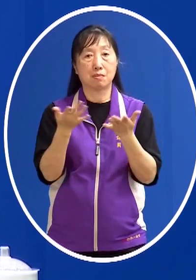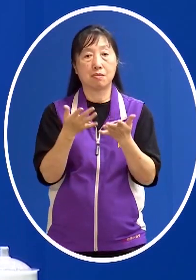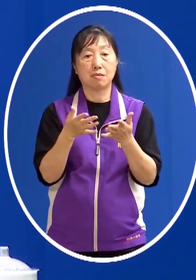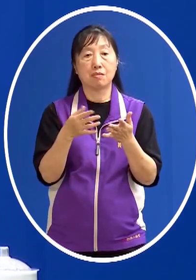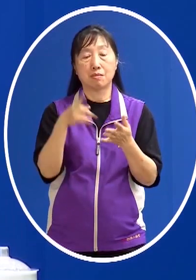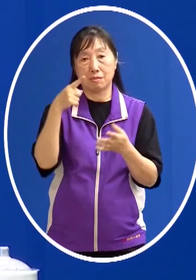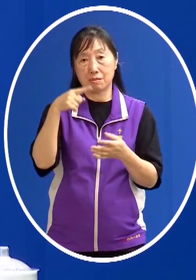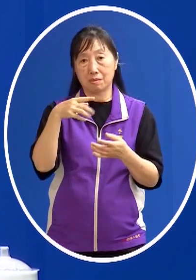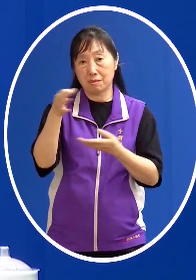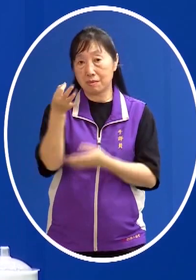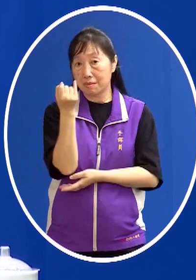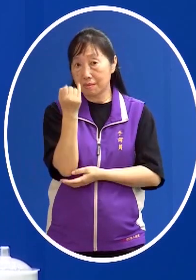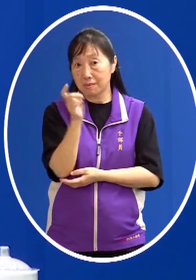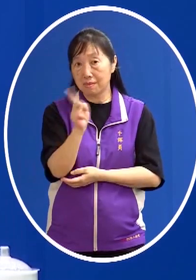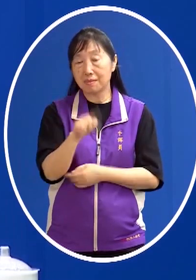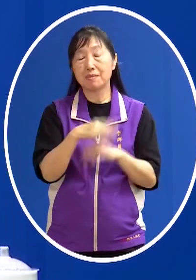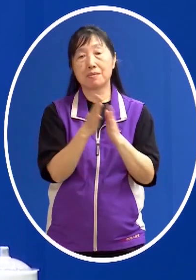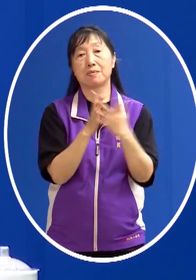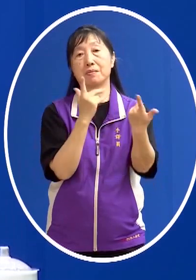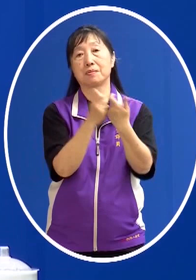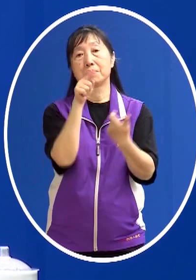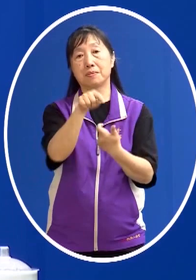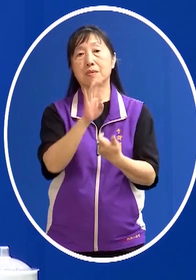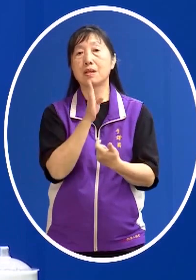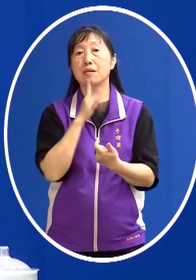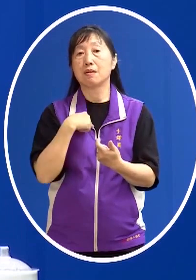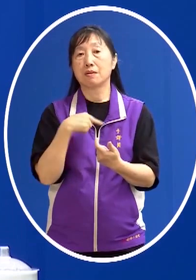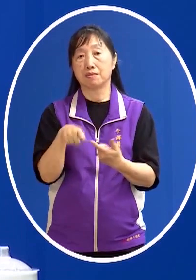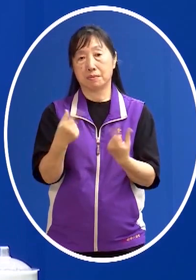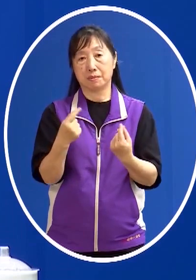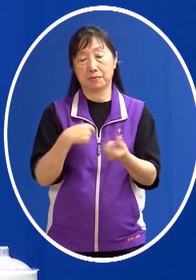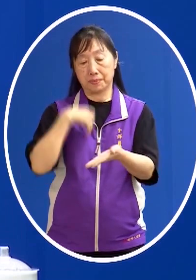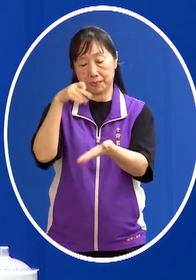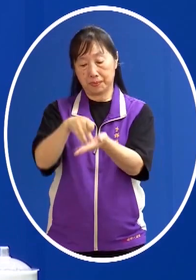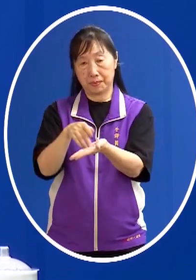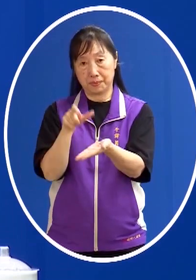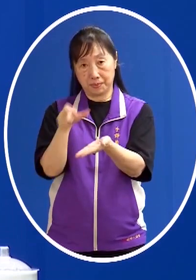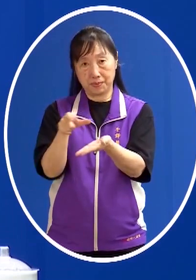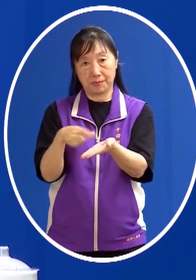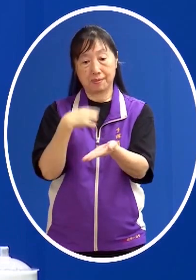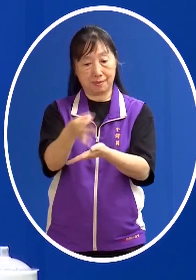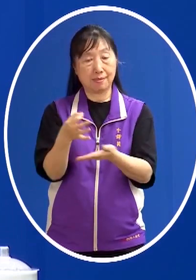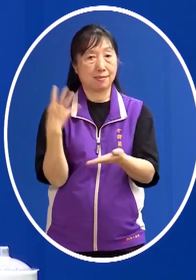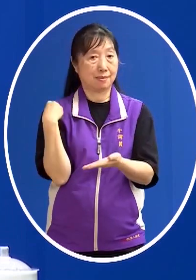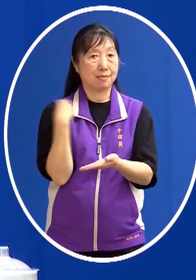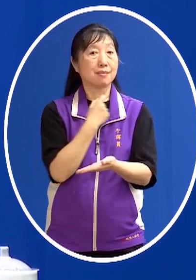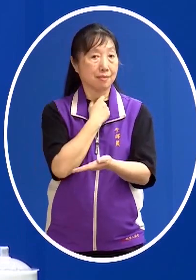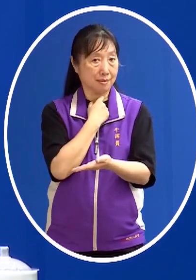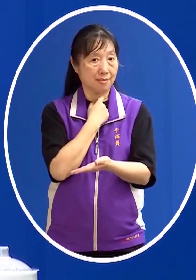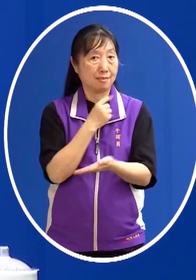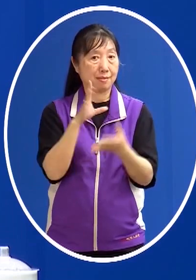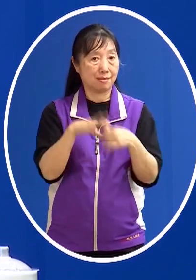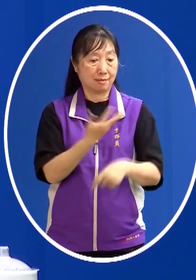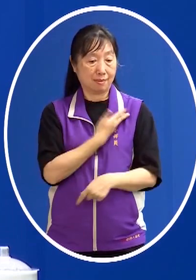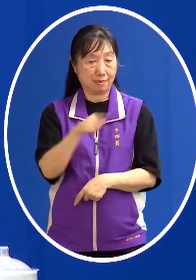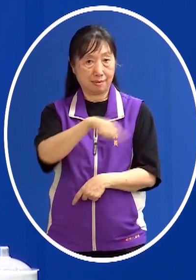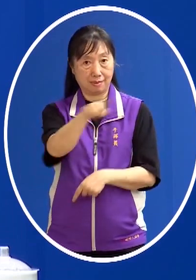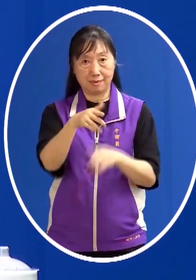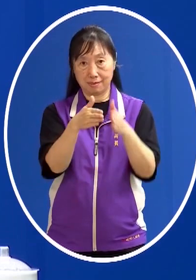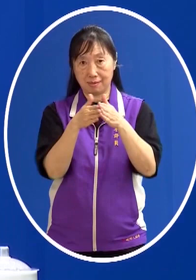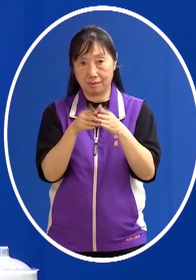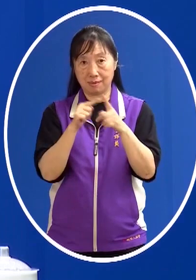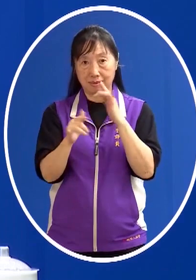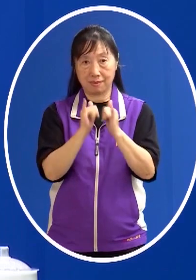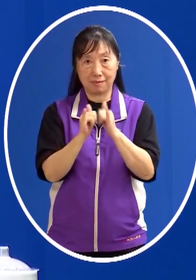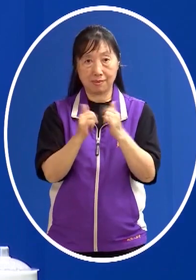机制。但是我们暂时还是维持实名制的购买，让有需求的民众